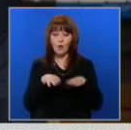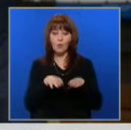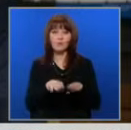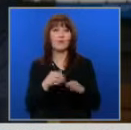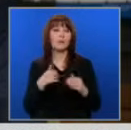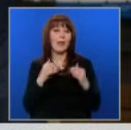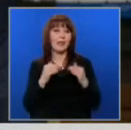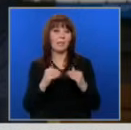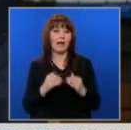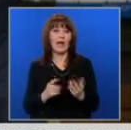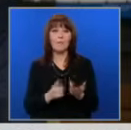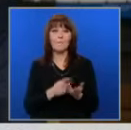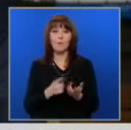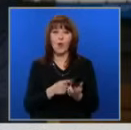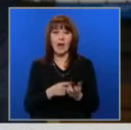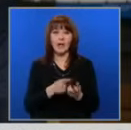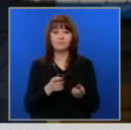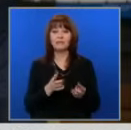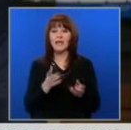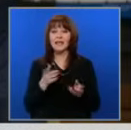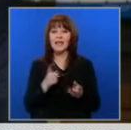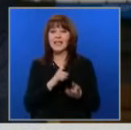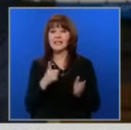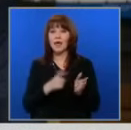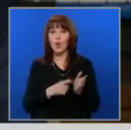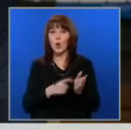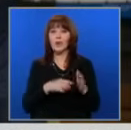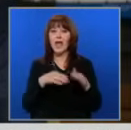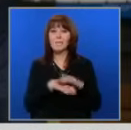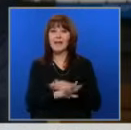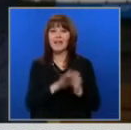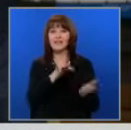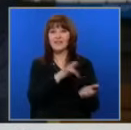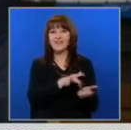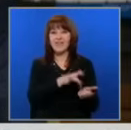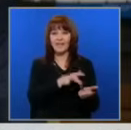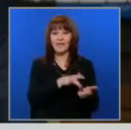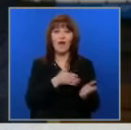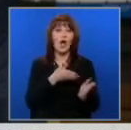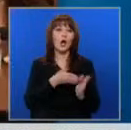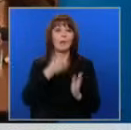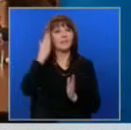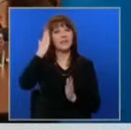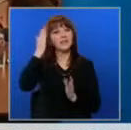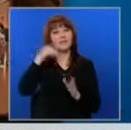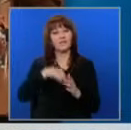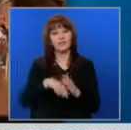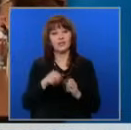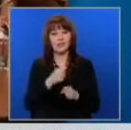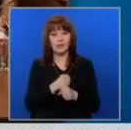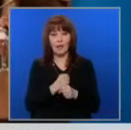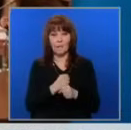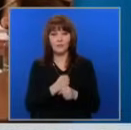спад и на броя на настанените нелегални мигранти в центровете, които са към Министерството на вътрешните работи. И